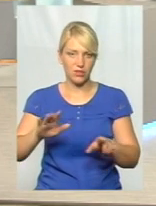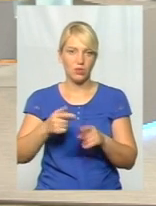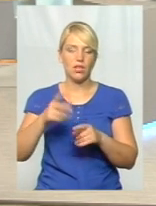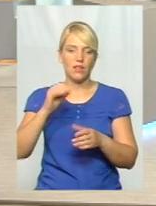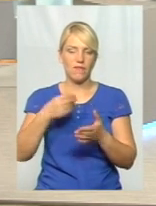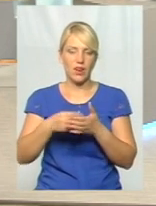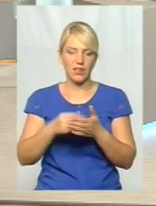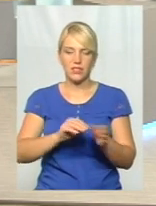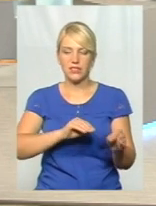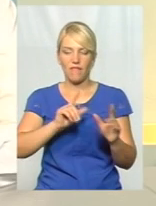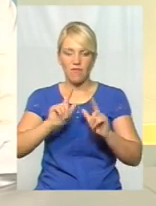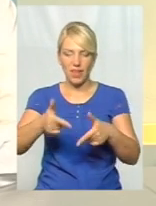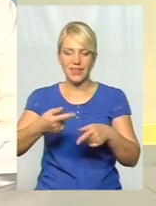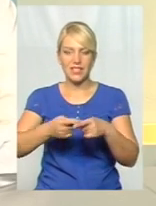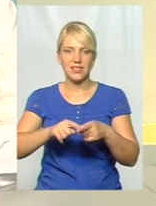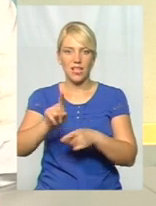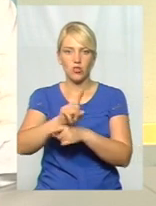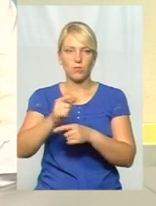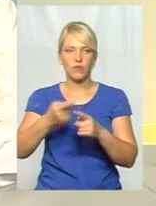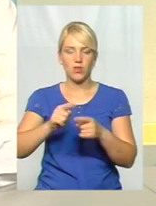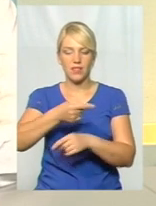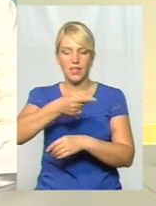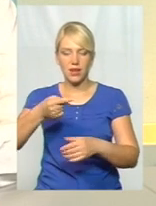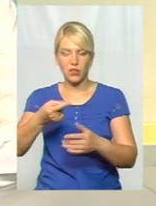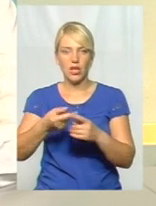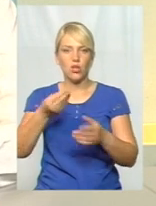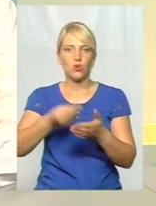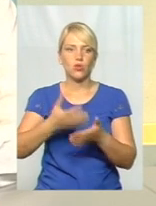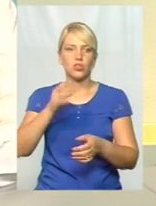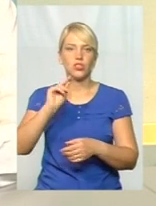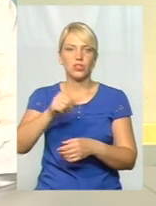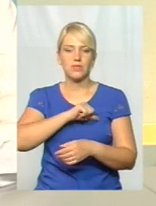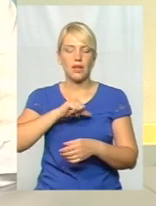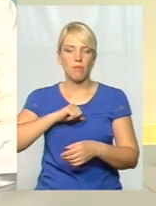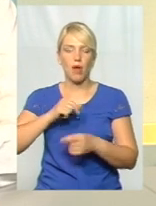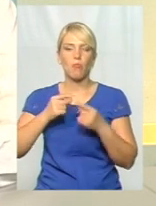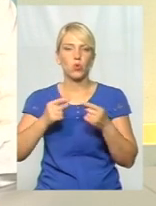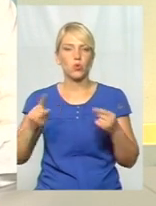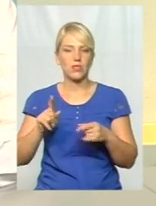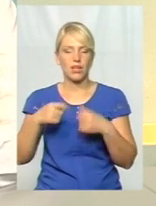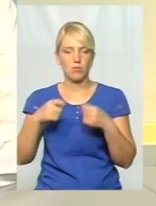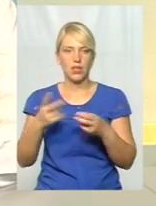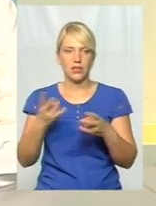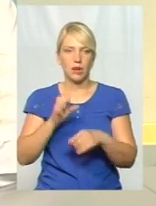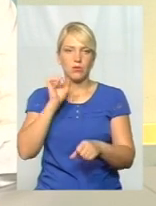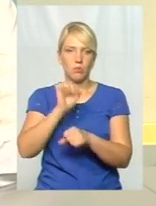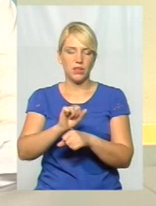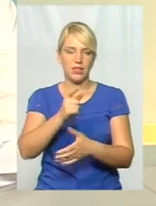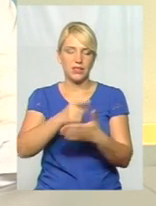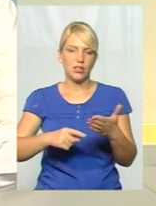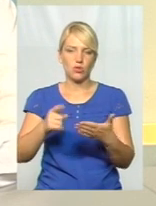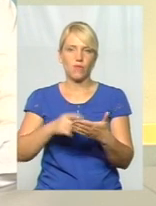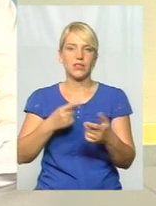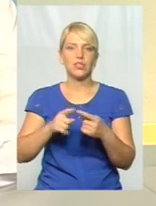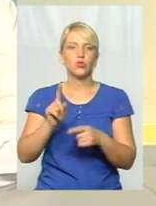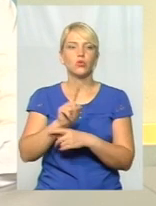введення цієї норми, вона негативна для бізнесу, дорожча, ніж сама продукція, яка продається, напевно, треба призупинити, скасувати дану норму.